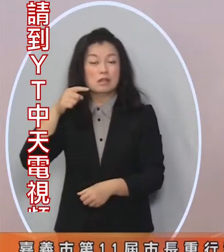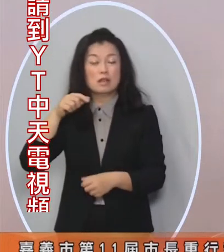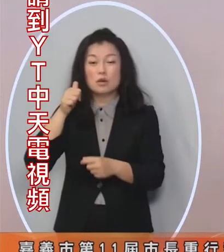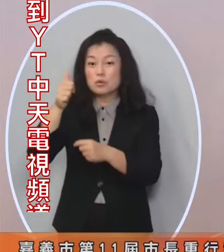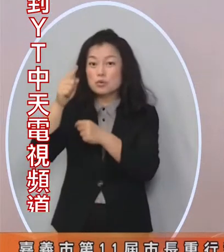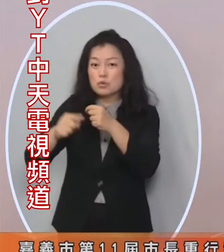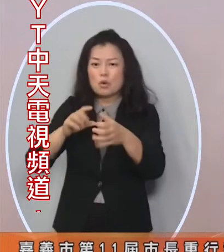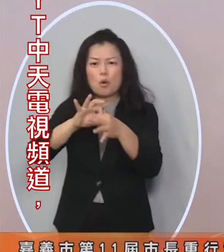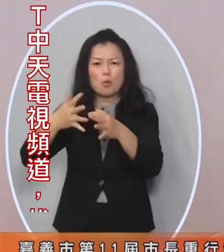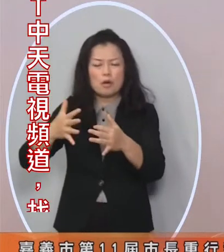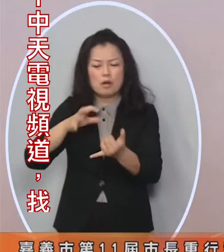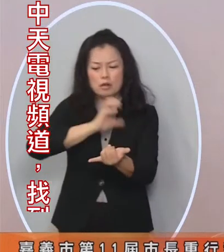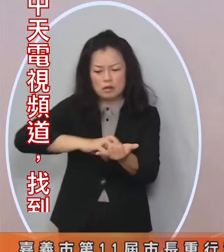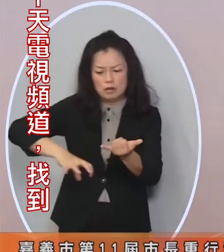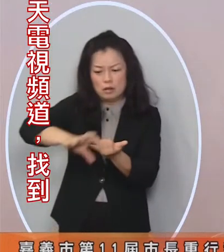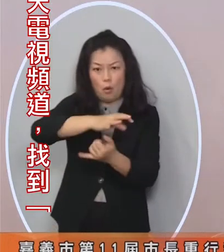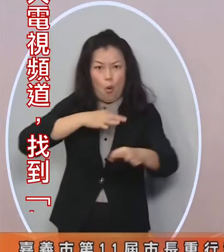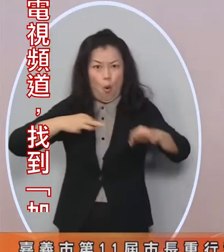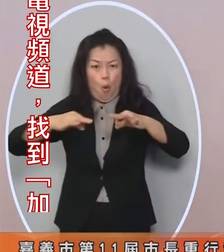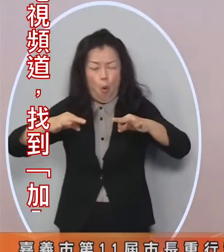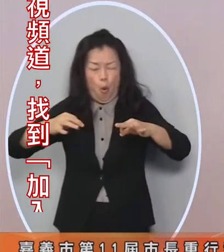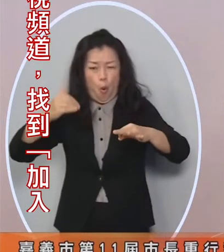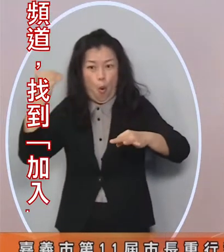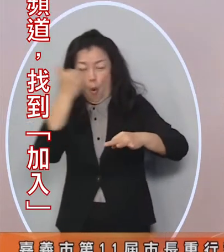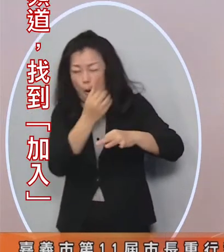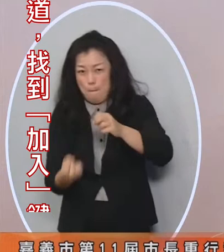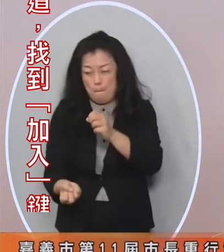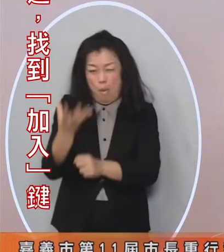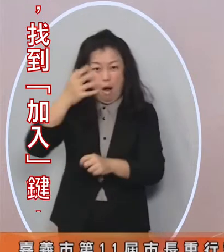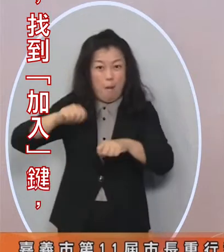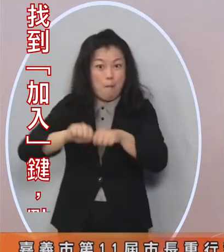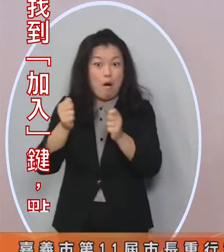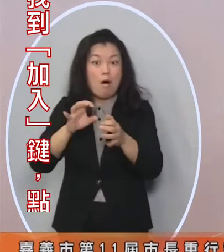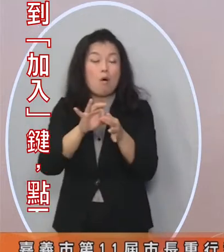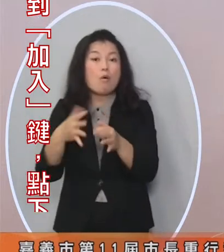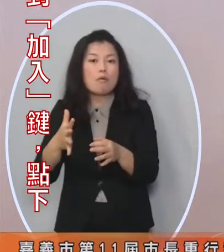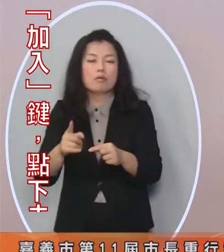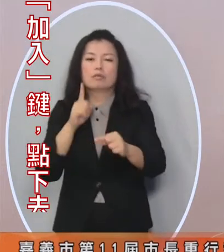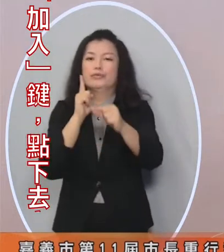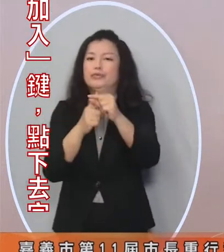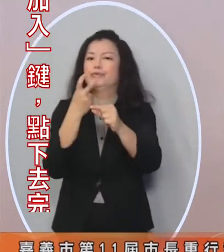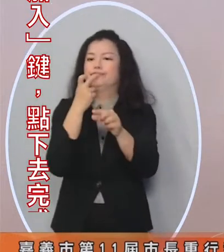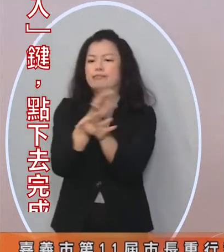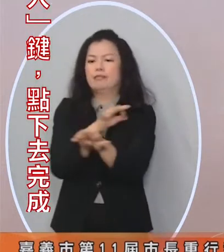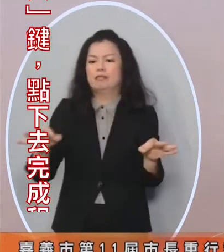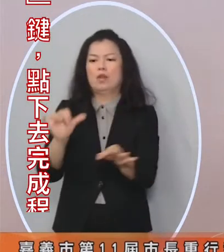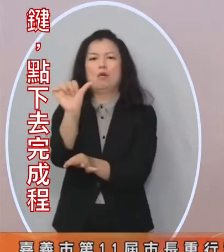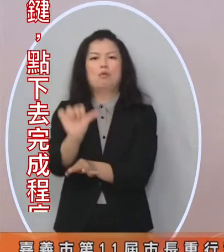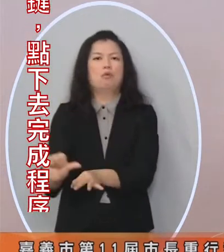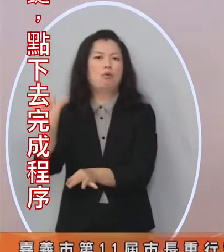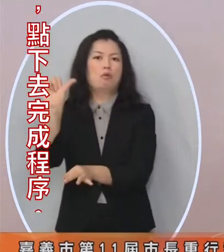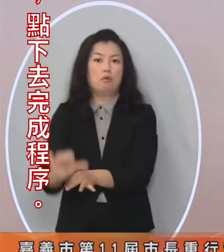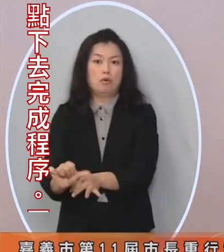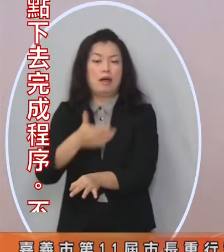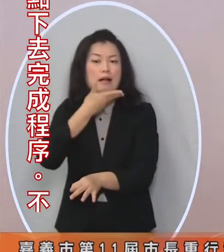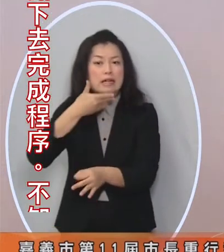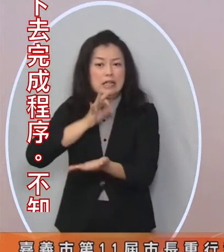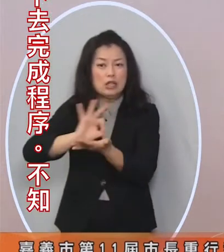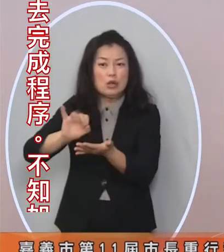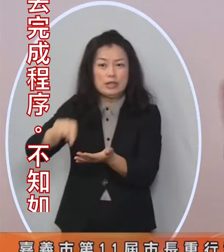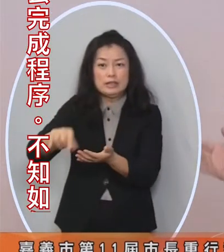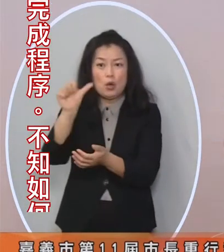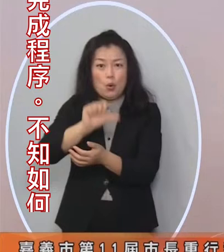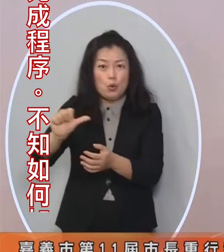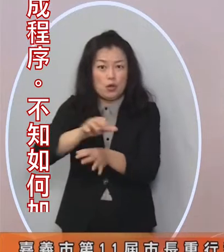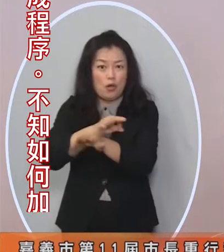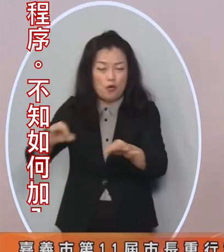什么全各个县市都会营业销售额增高？因为中央发了5000块的消费券，利用消费券刺激